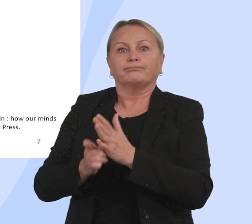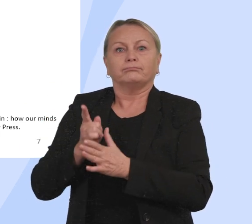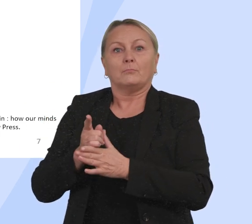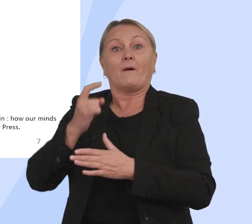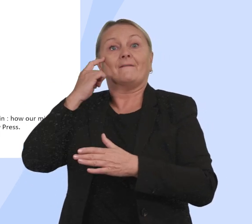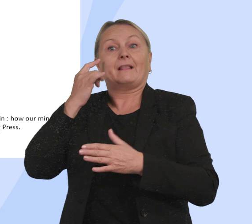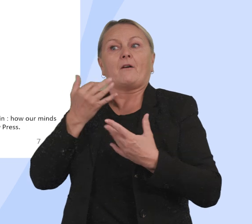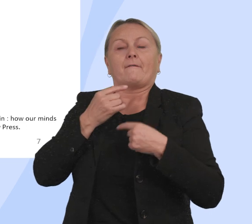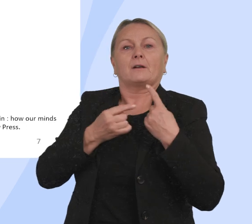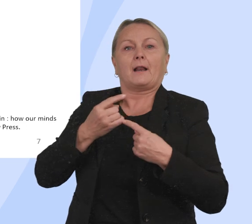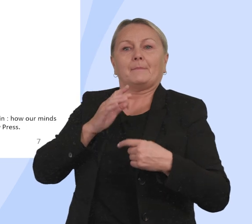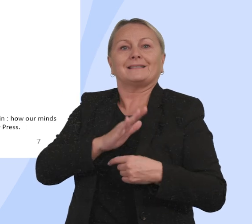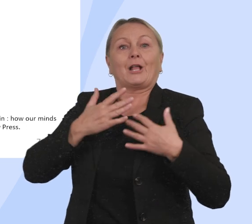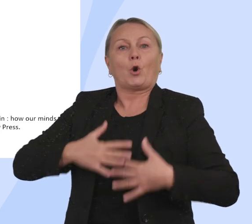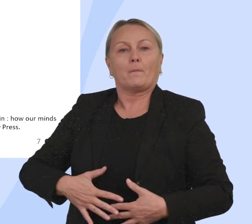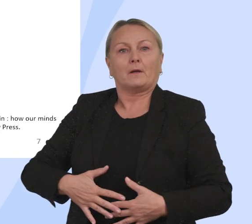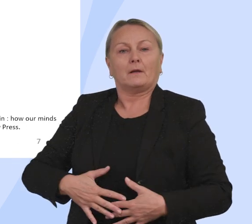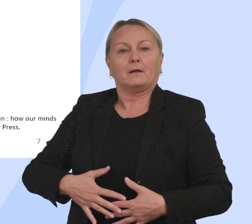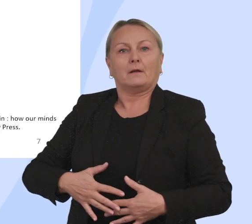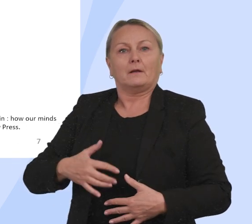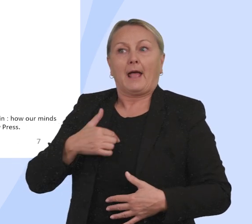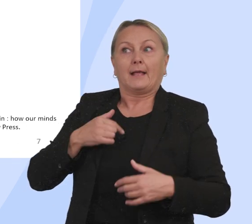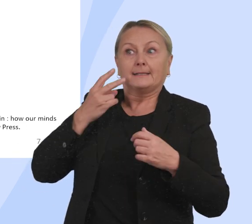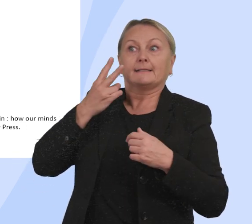noget. Vi skal være på vagt. Det er muligvis farligt.